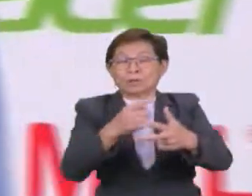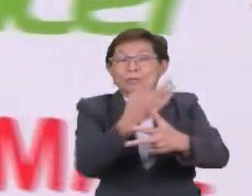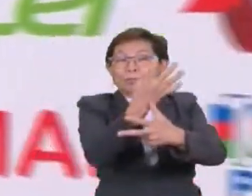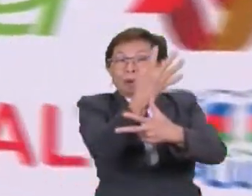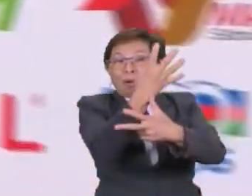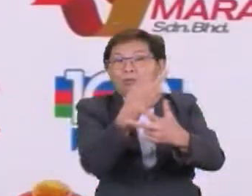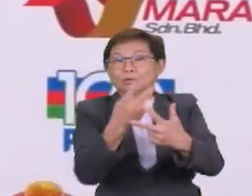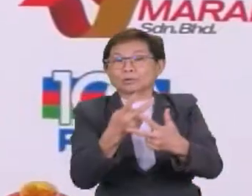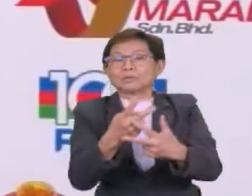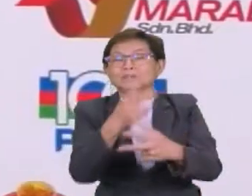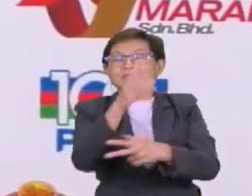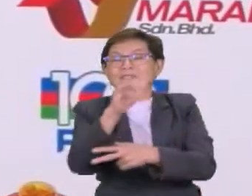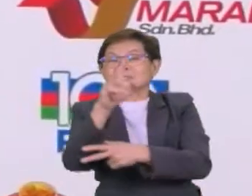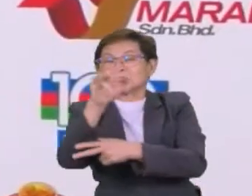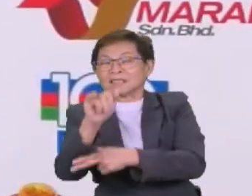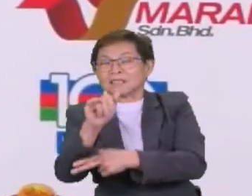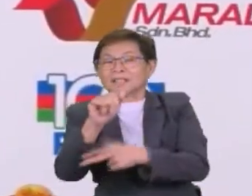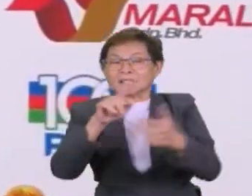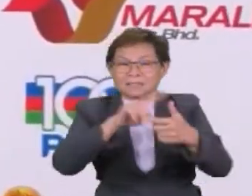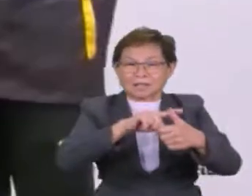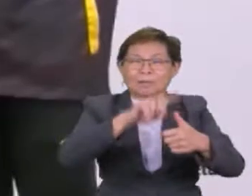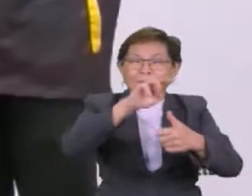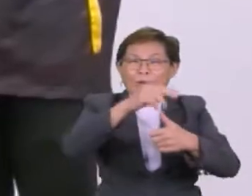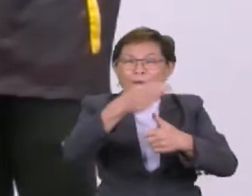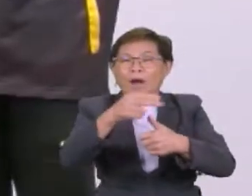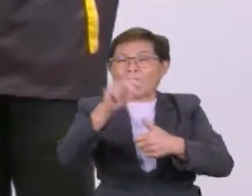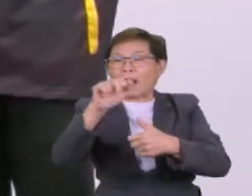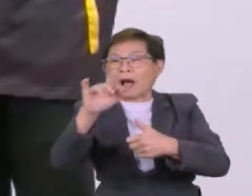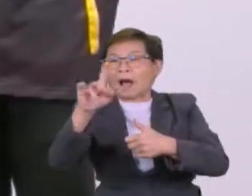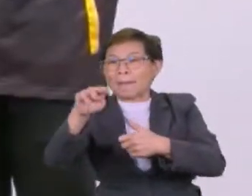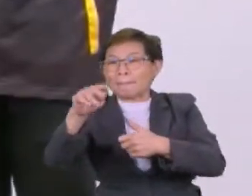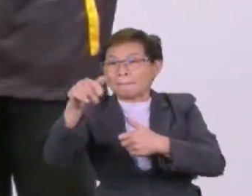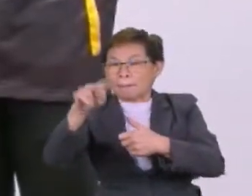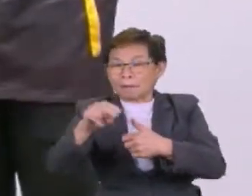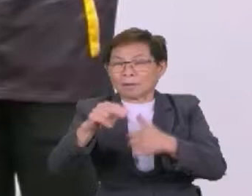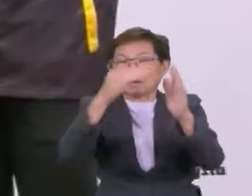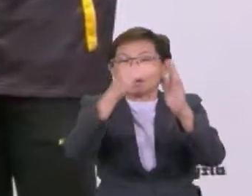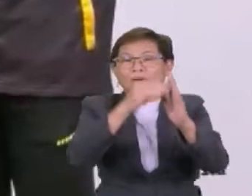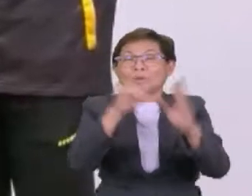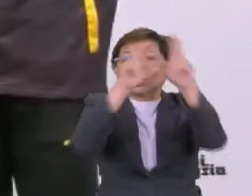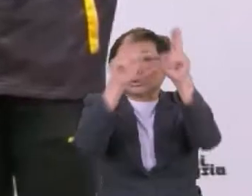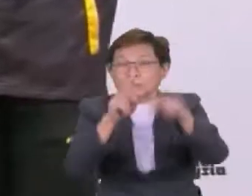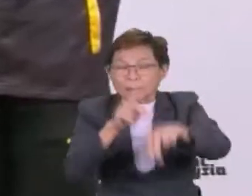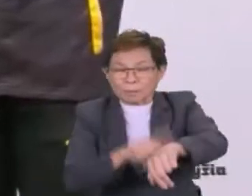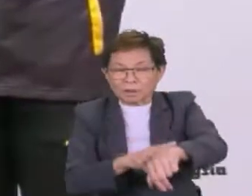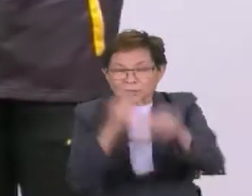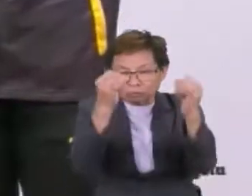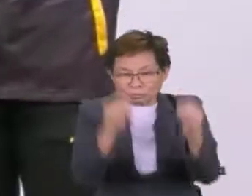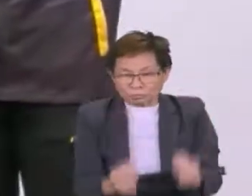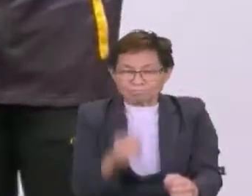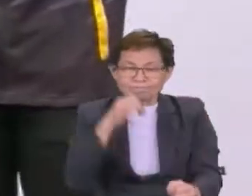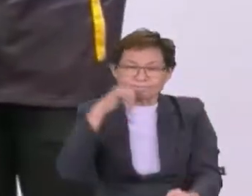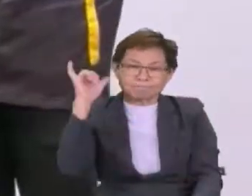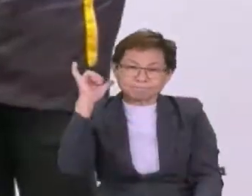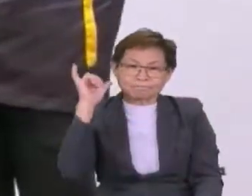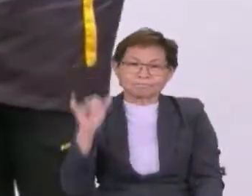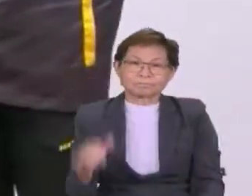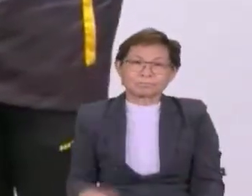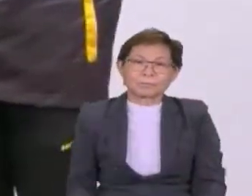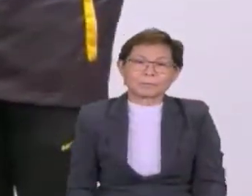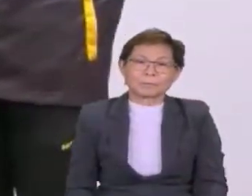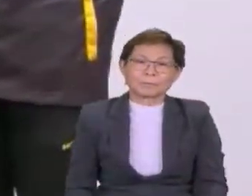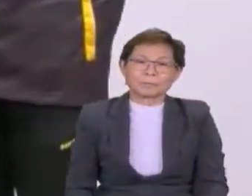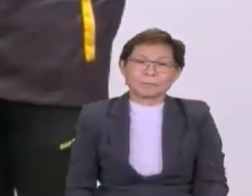kilauan tersebut menurut Siti Nurazizah dan Muhammad Nur Aiman rusydi dalam acara ujian mase individu kemarin